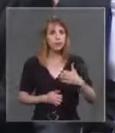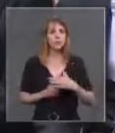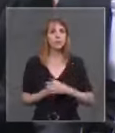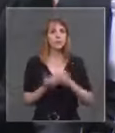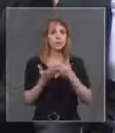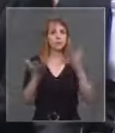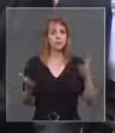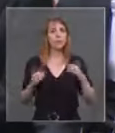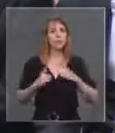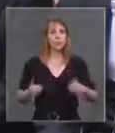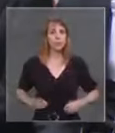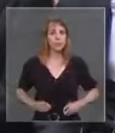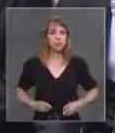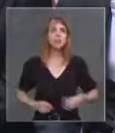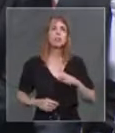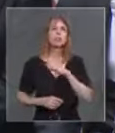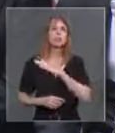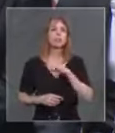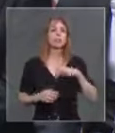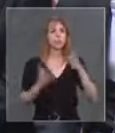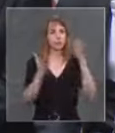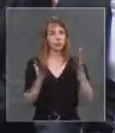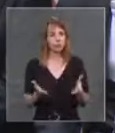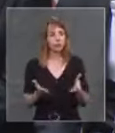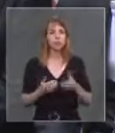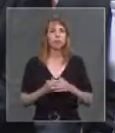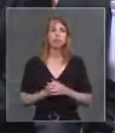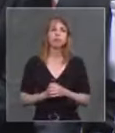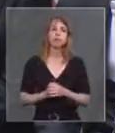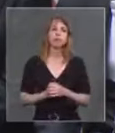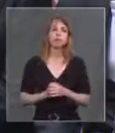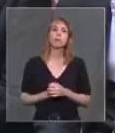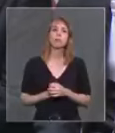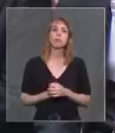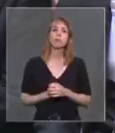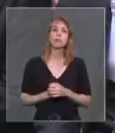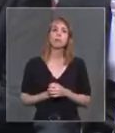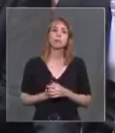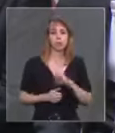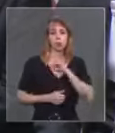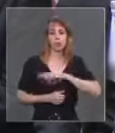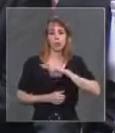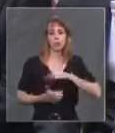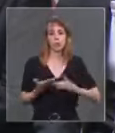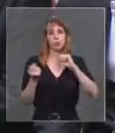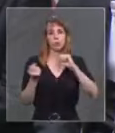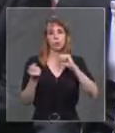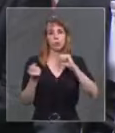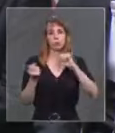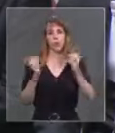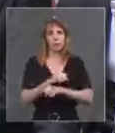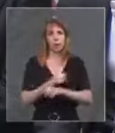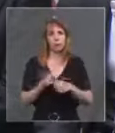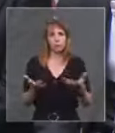Mesdames et messieurs les députés, Madame la Présidente Cyrielle Chatelain, il y a la vérité sur nos retraites et notre réforme,